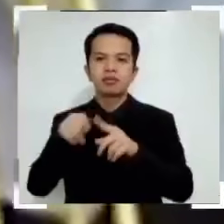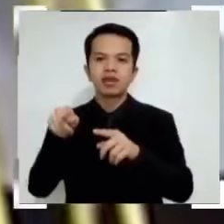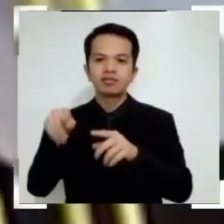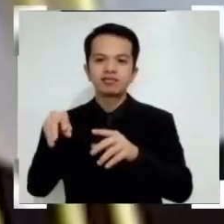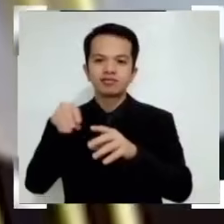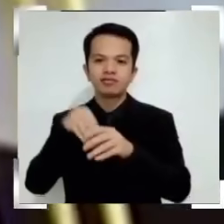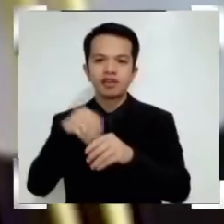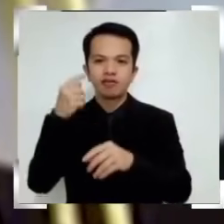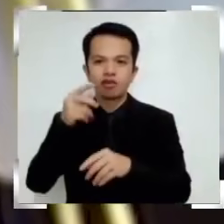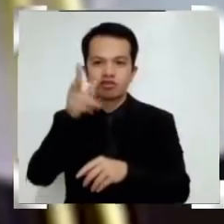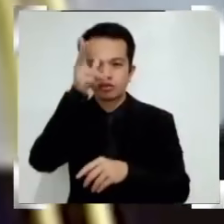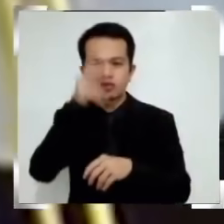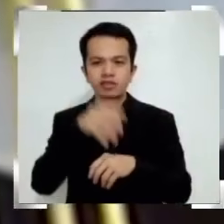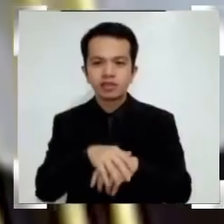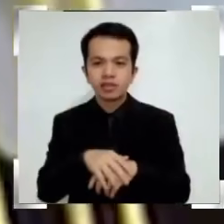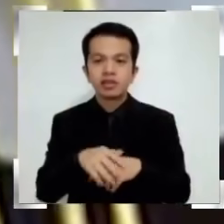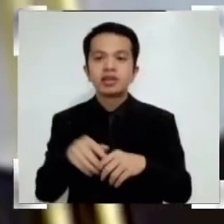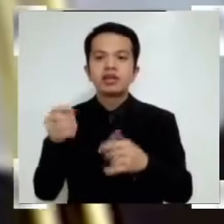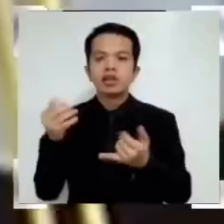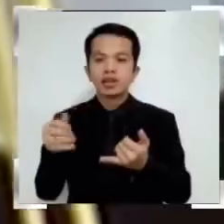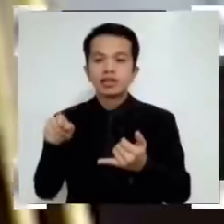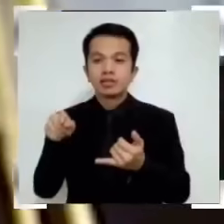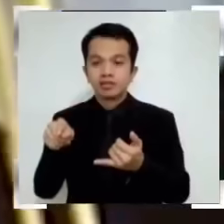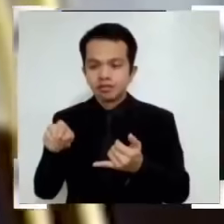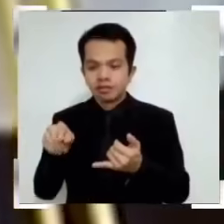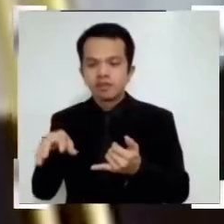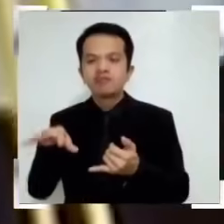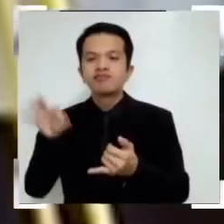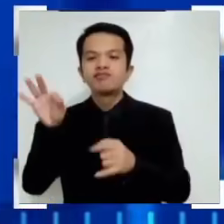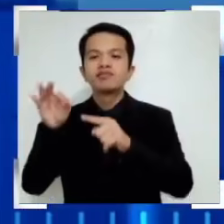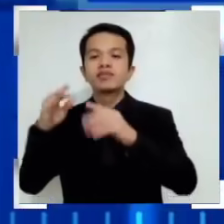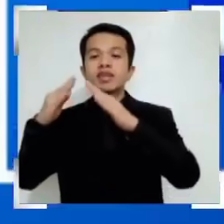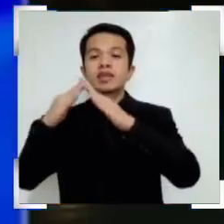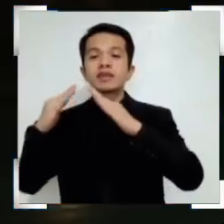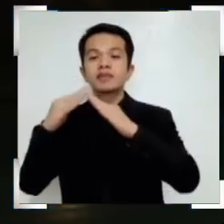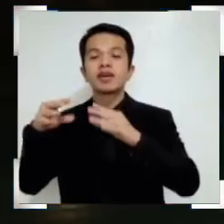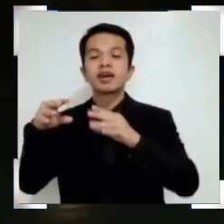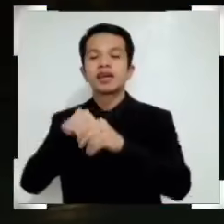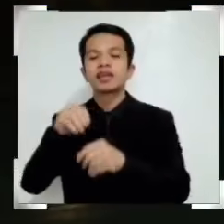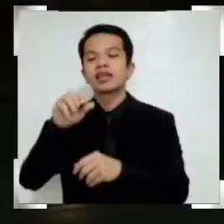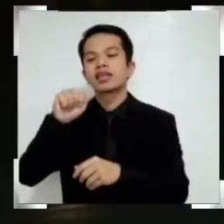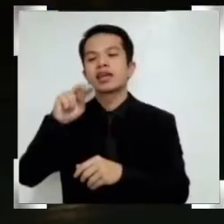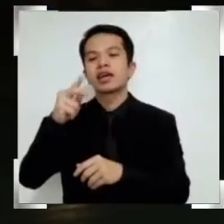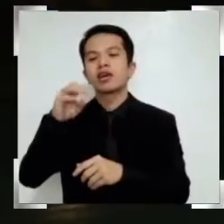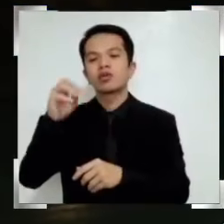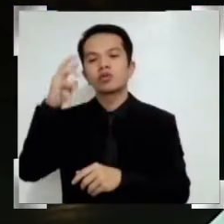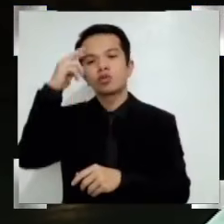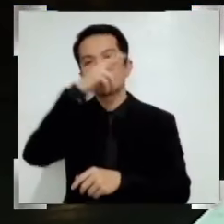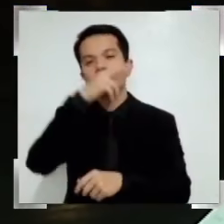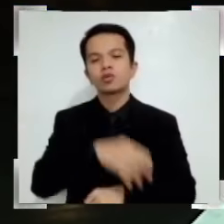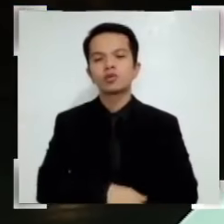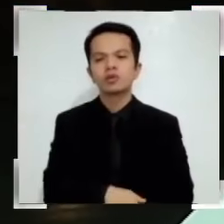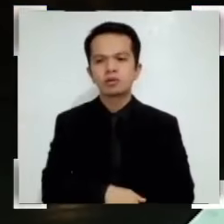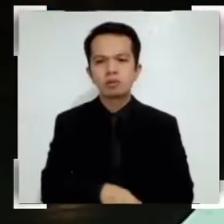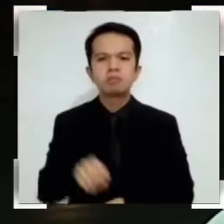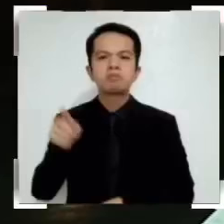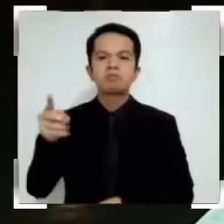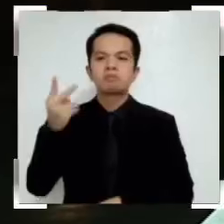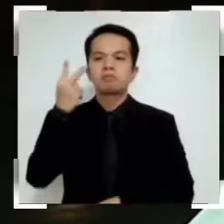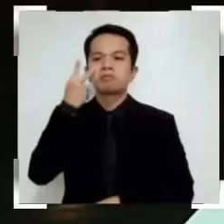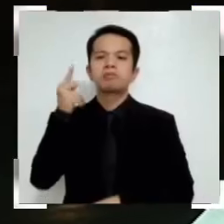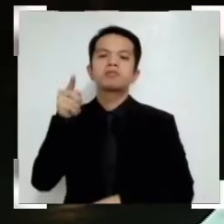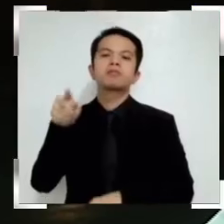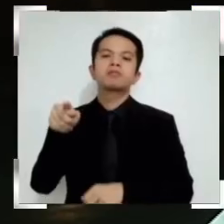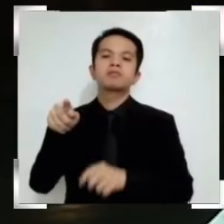pulisya, natuntun si Cataroja sa bahay ng kapatid niya sa Angono, Rizal. Naaktuhan namin siya sa bahay na kumakain.